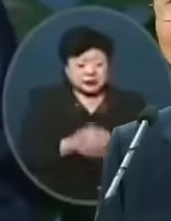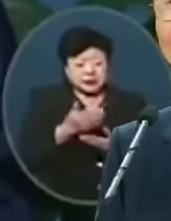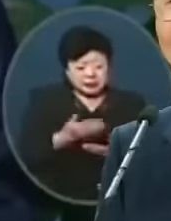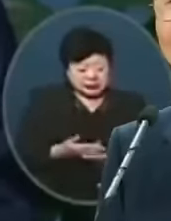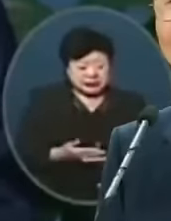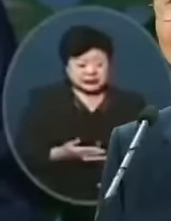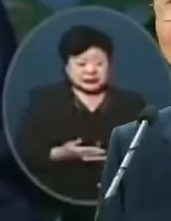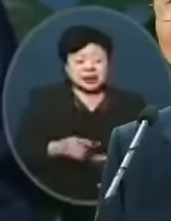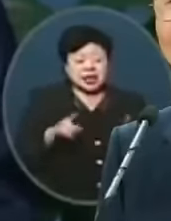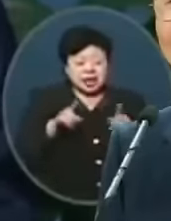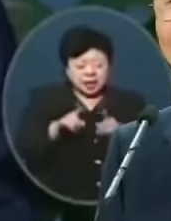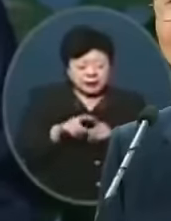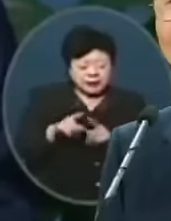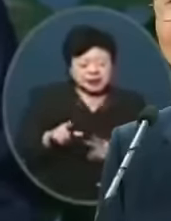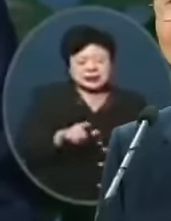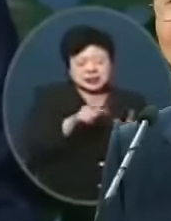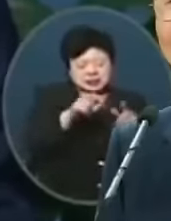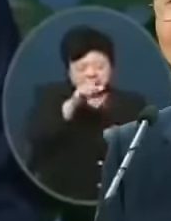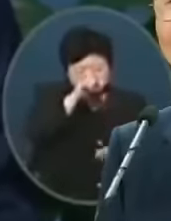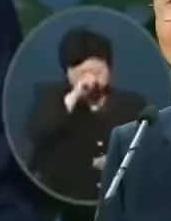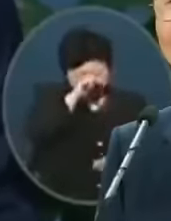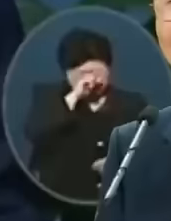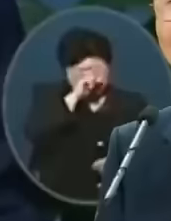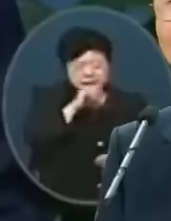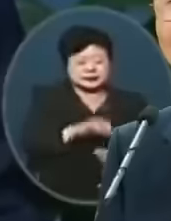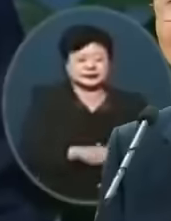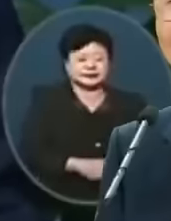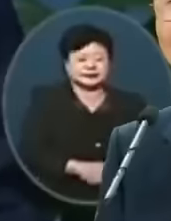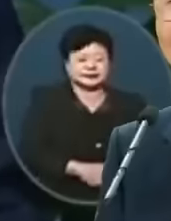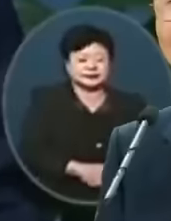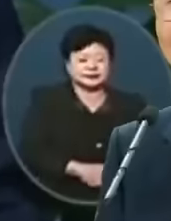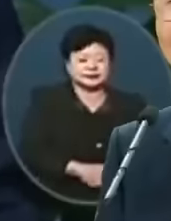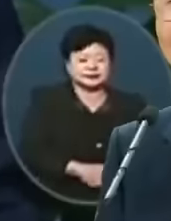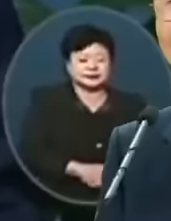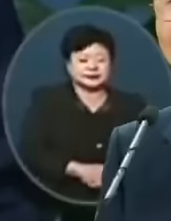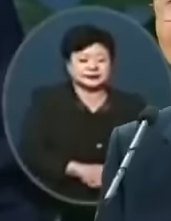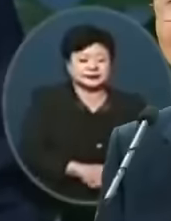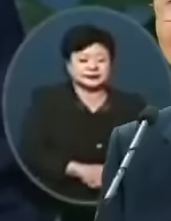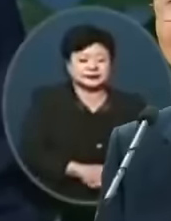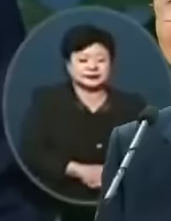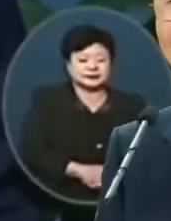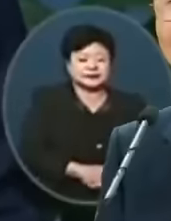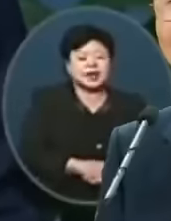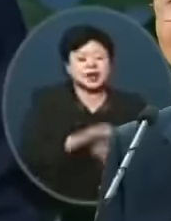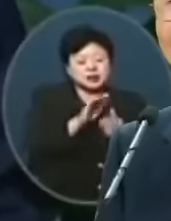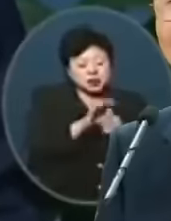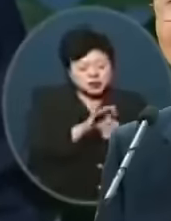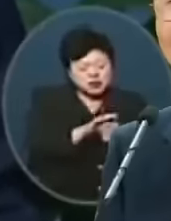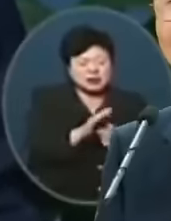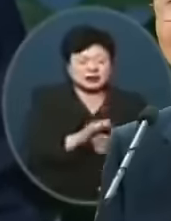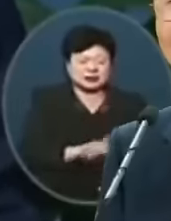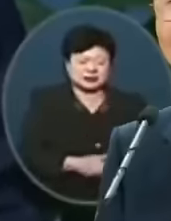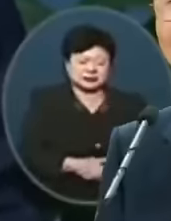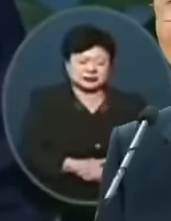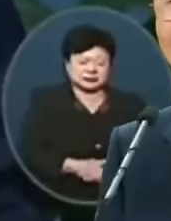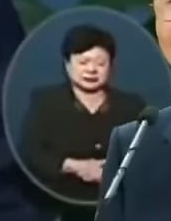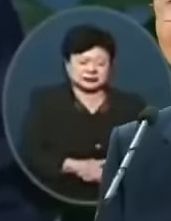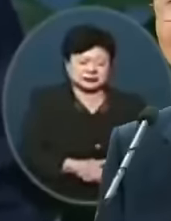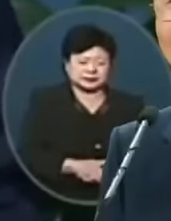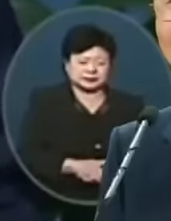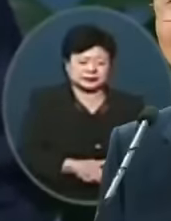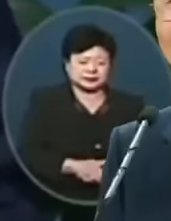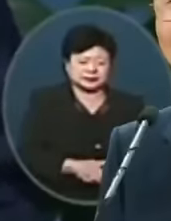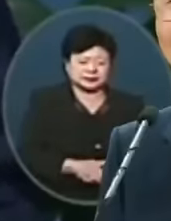받아들여서 우리와 함께 살아갈 수 있는데 협조를 해야 될 것입니다.